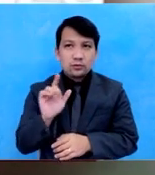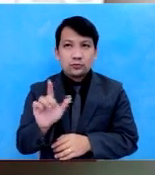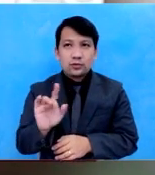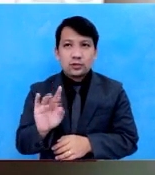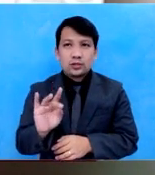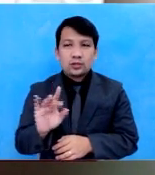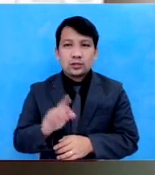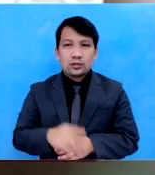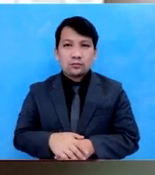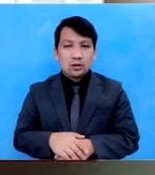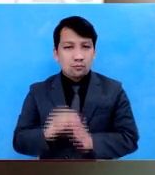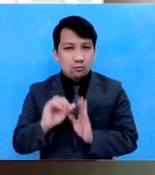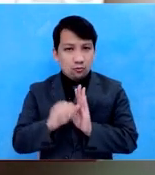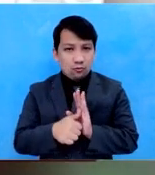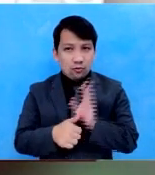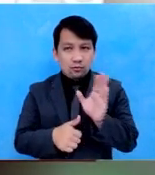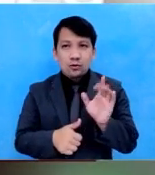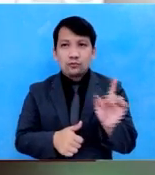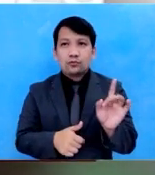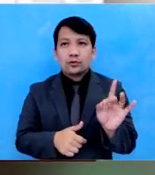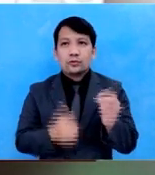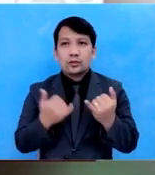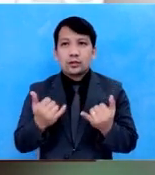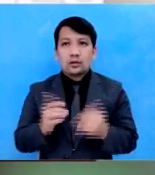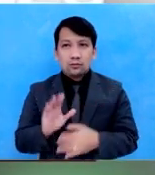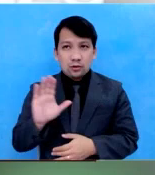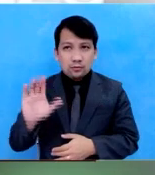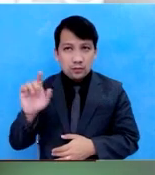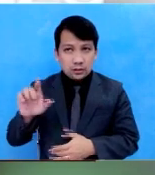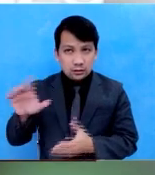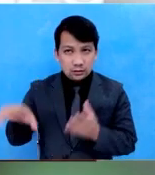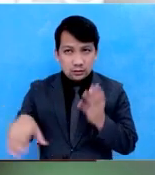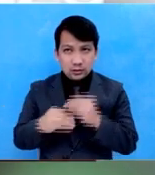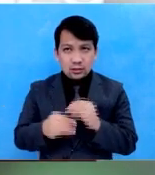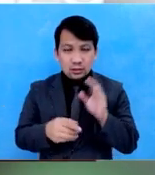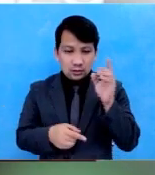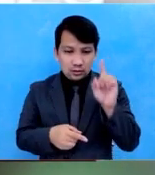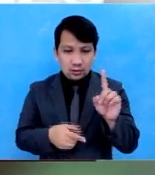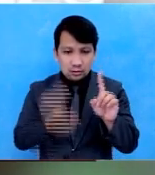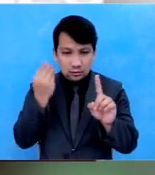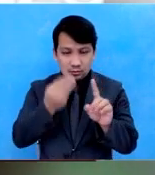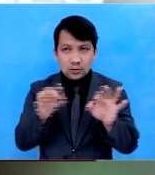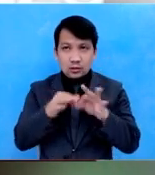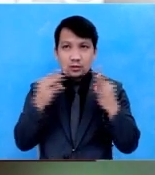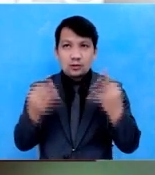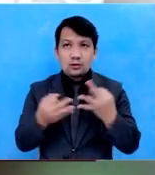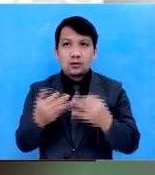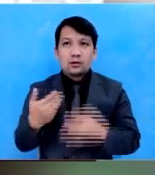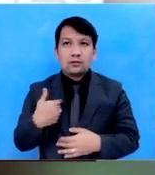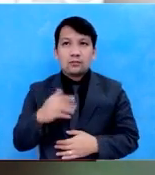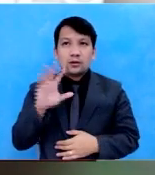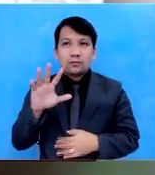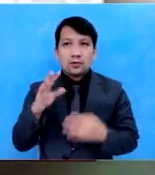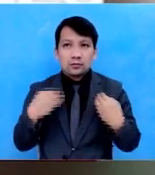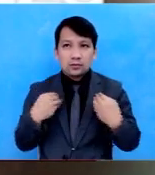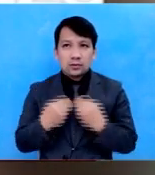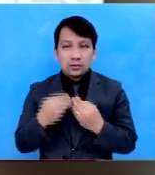na nagsasabing 2018 na yun ang kailangan ng isang pamilya na may 5 miyembro